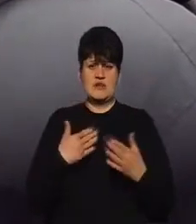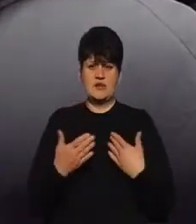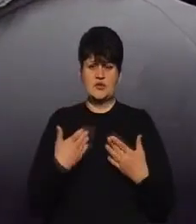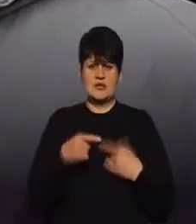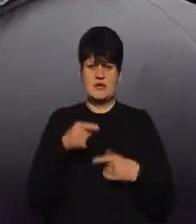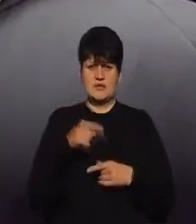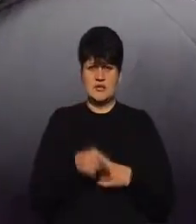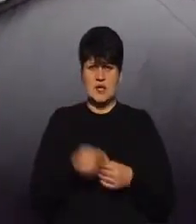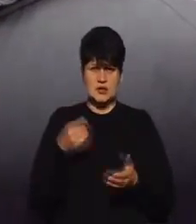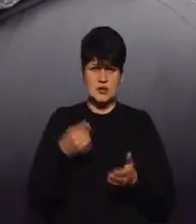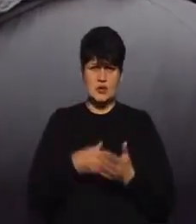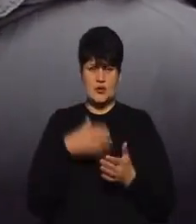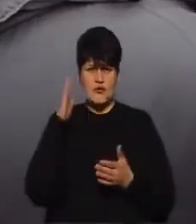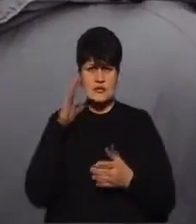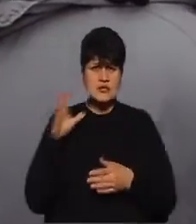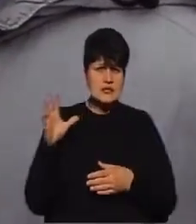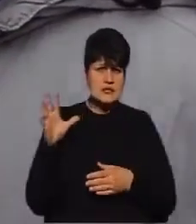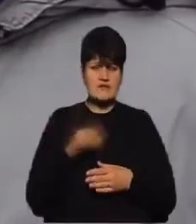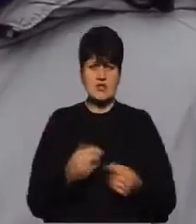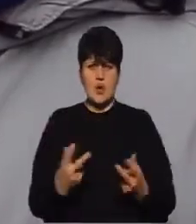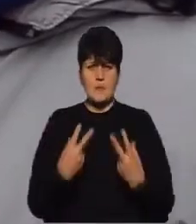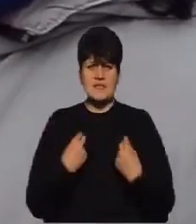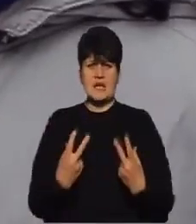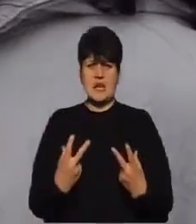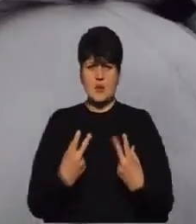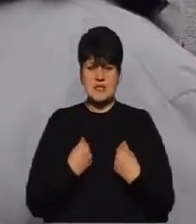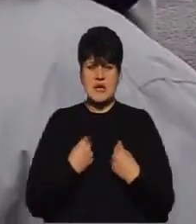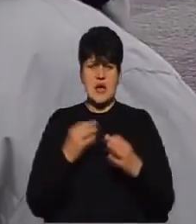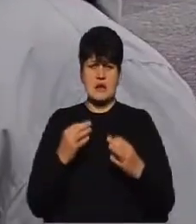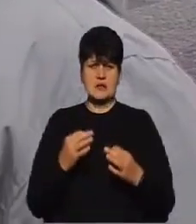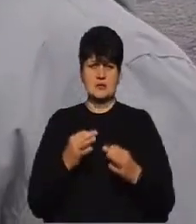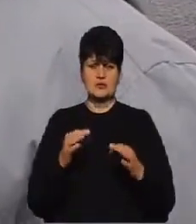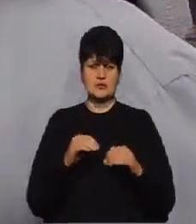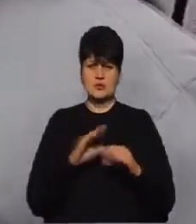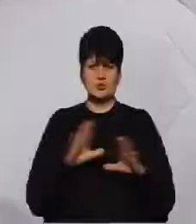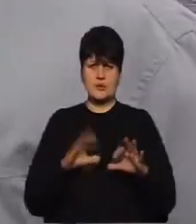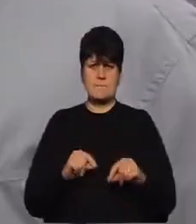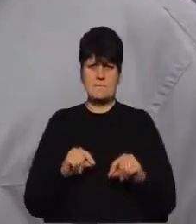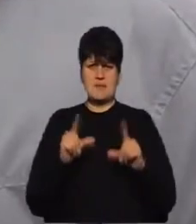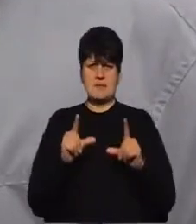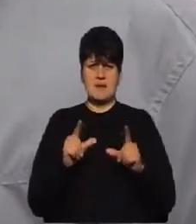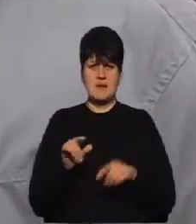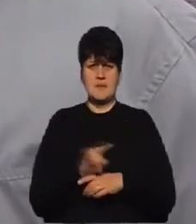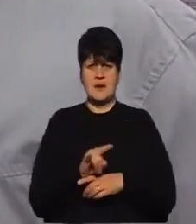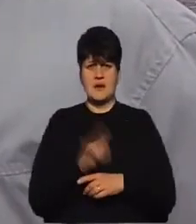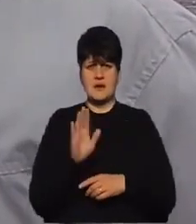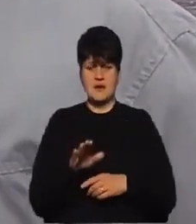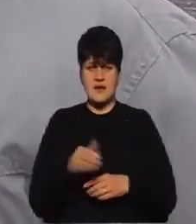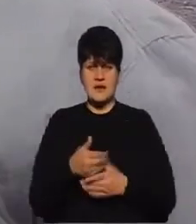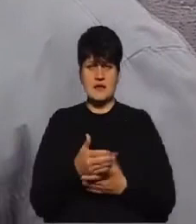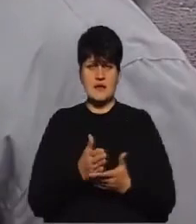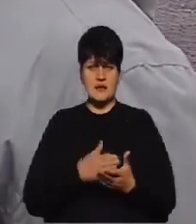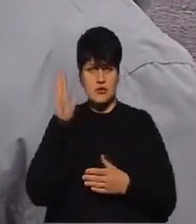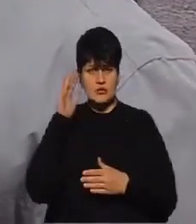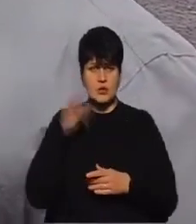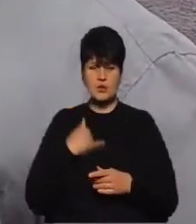дорога вода? Та на все, обіцяли, що нічого не буде підніматися, то все, брехня. Якість у нас не дуже погана.